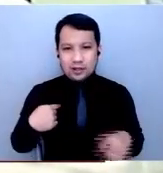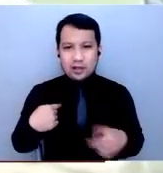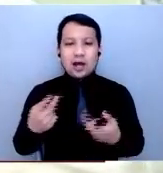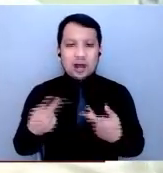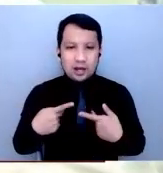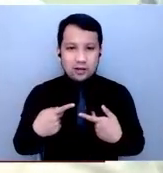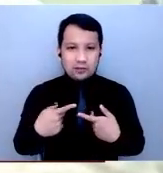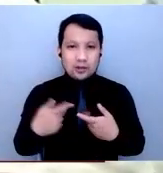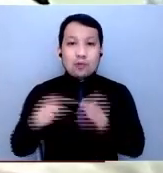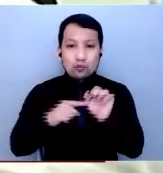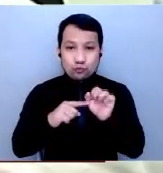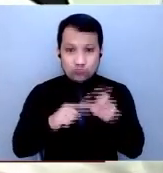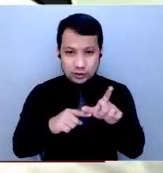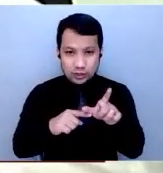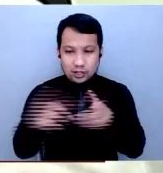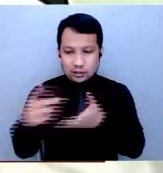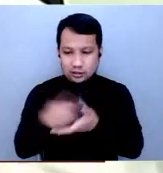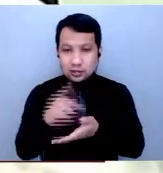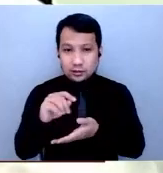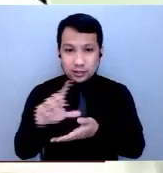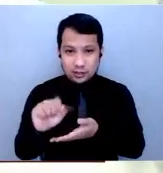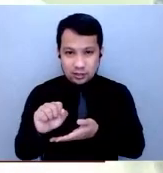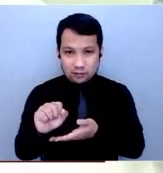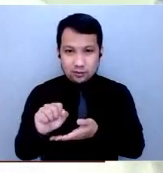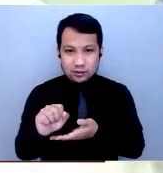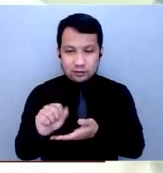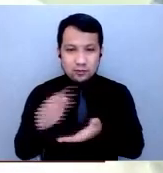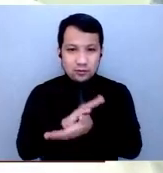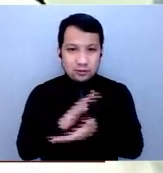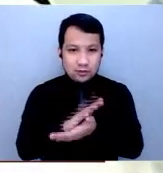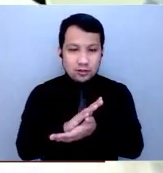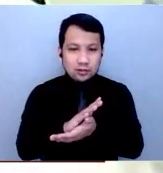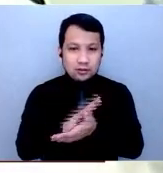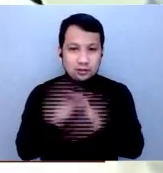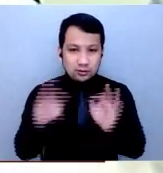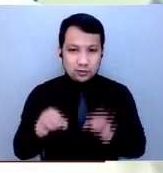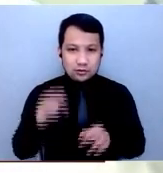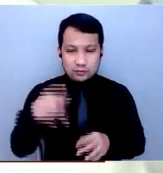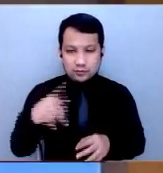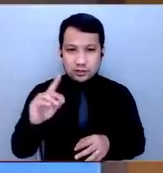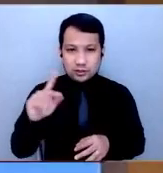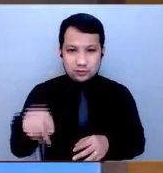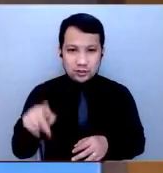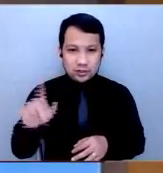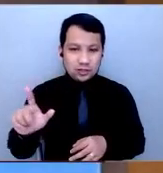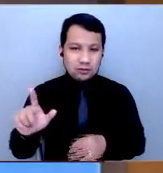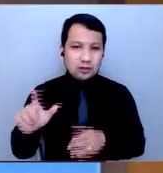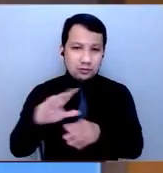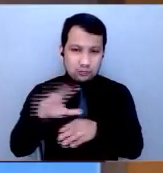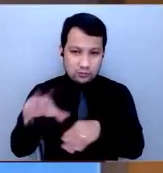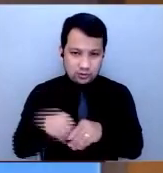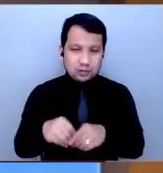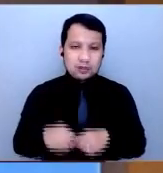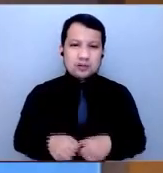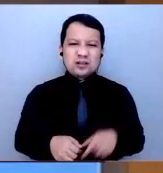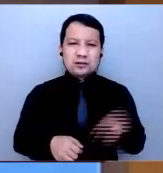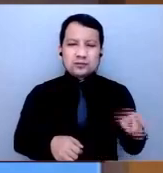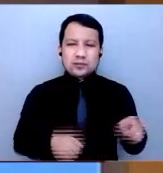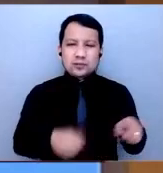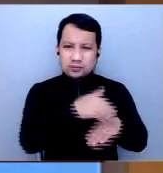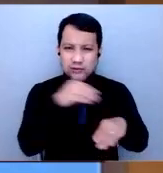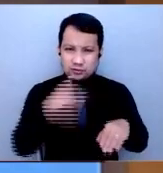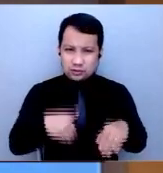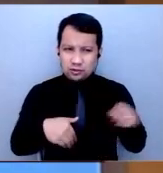data, mga papilis ng partido. Pero ipinatawag nga ba siya